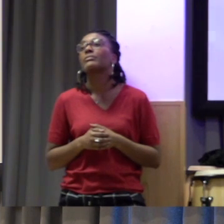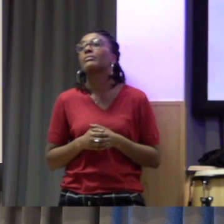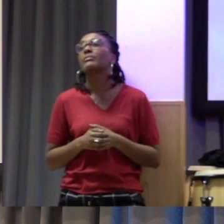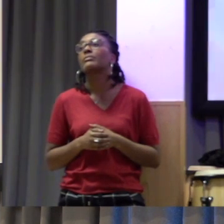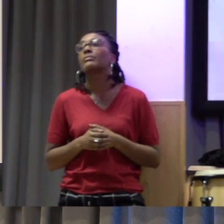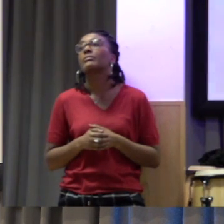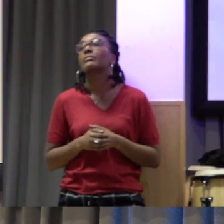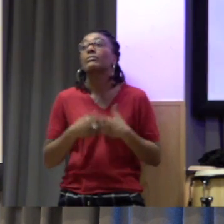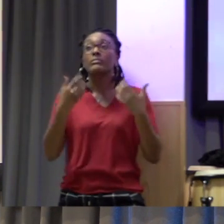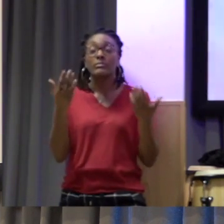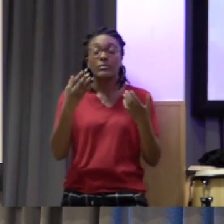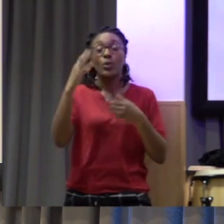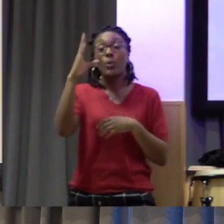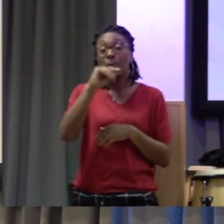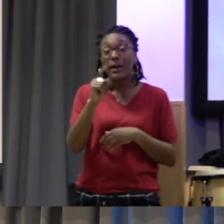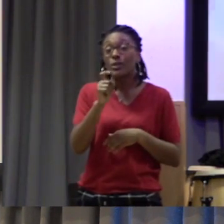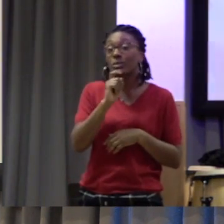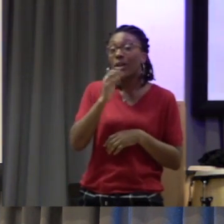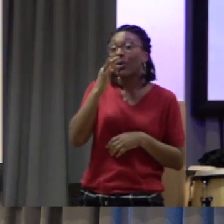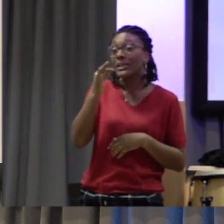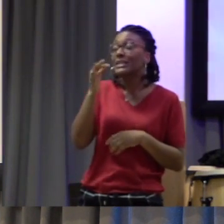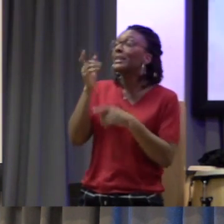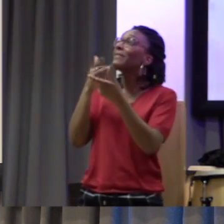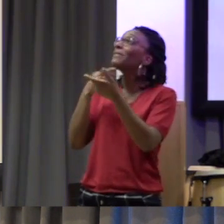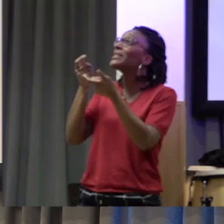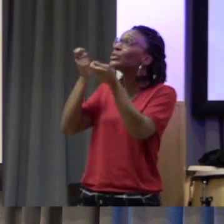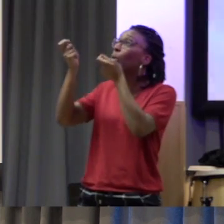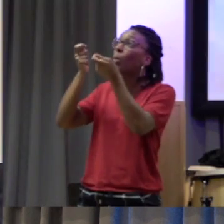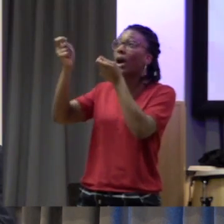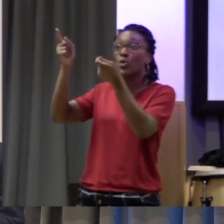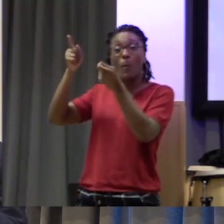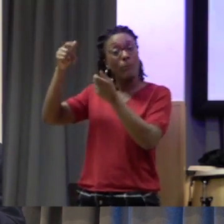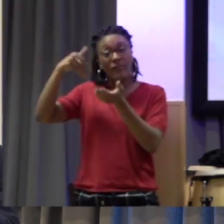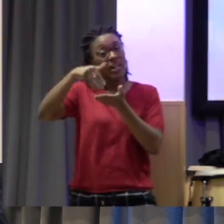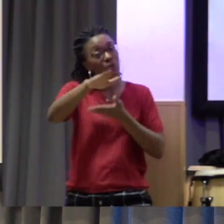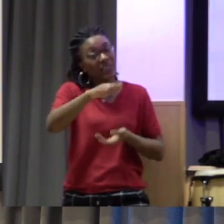du royaume seront jetés. Dans Matthieu 8,